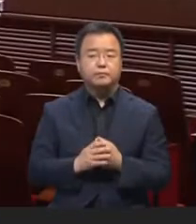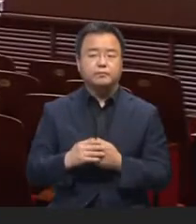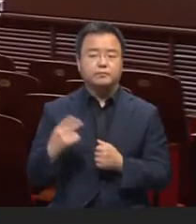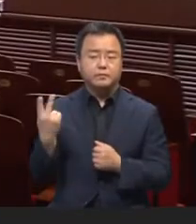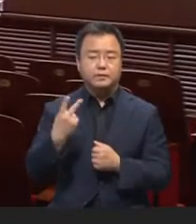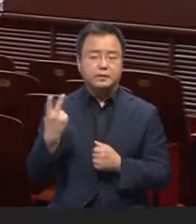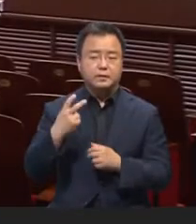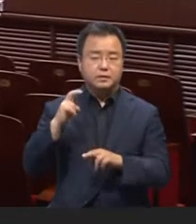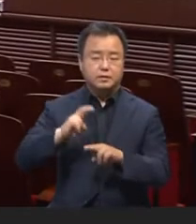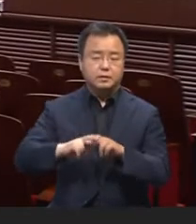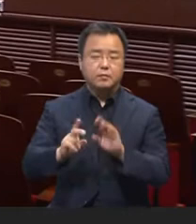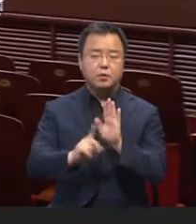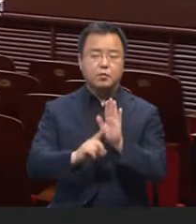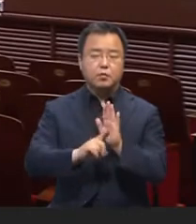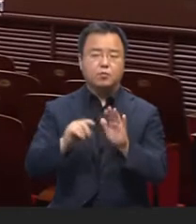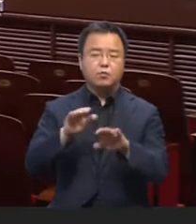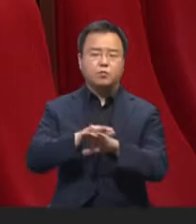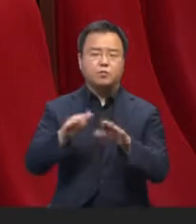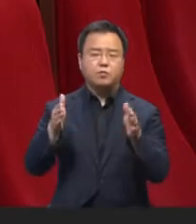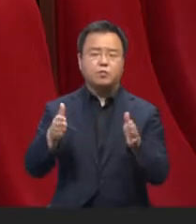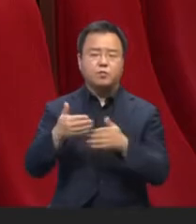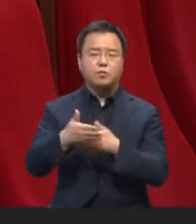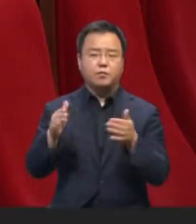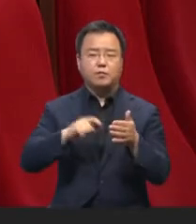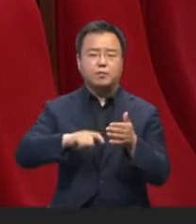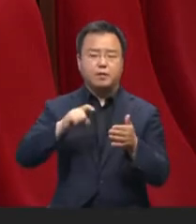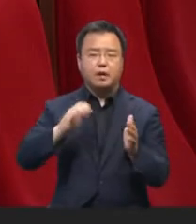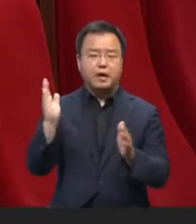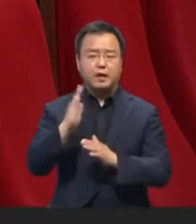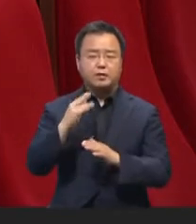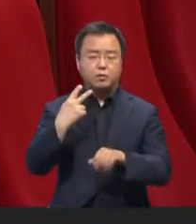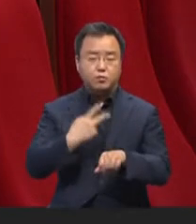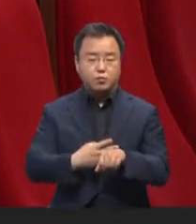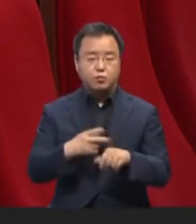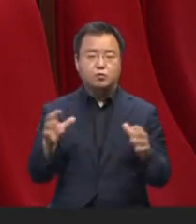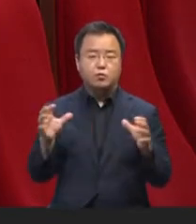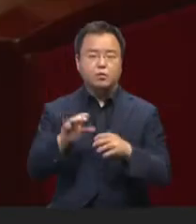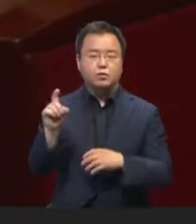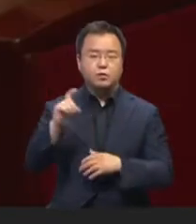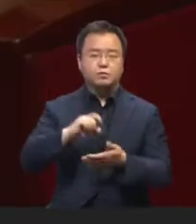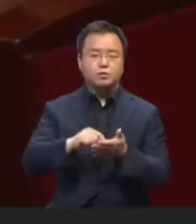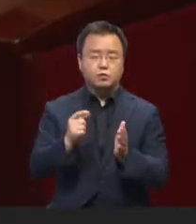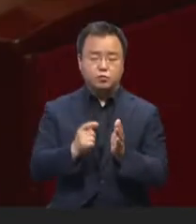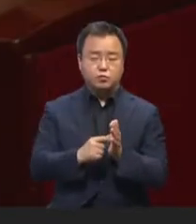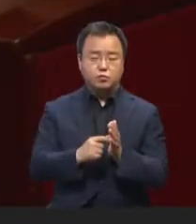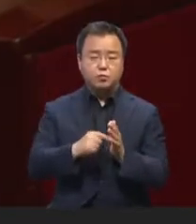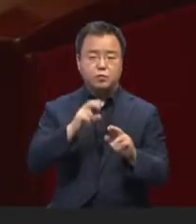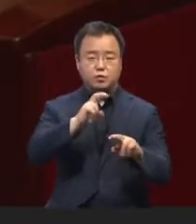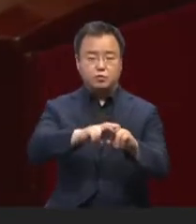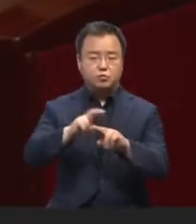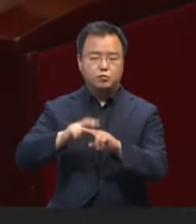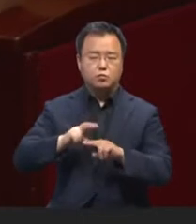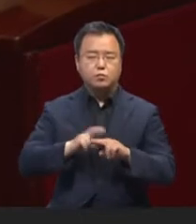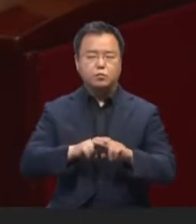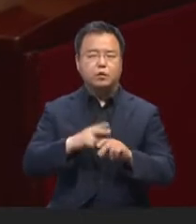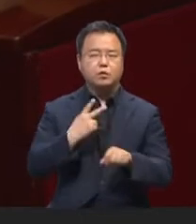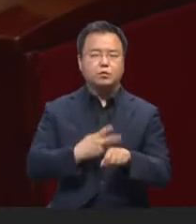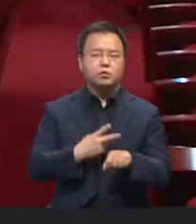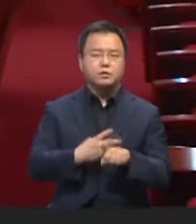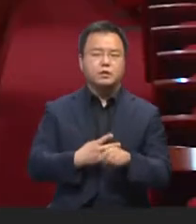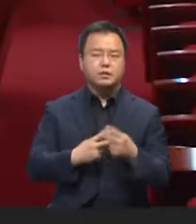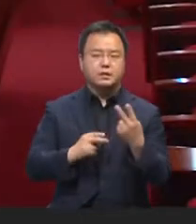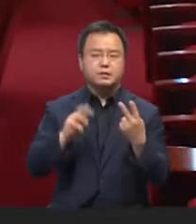2,000석 규모의 공연장에 학생과 교수는 10여 명뿐. 객석의 교수들은 2m 이상 간격을 두고